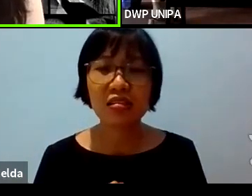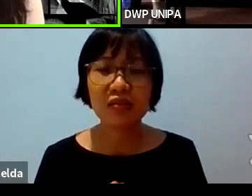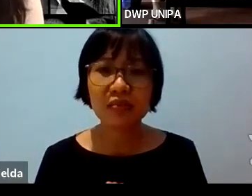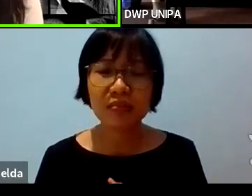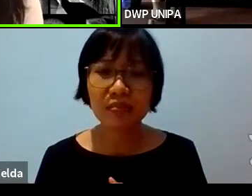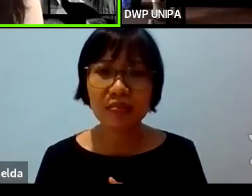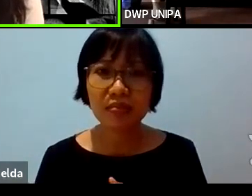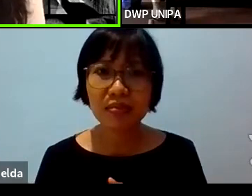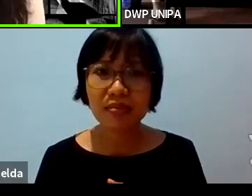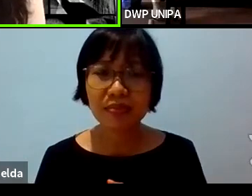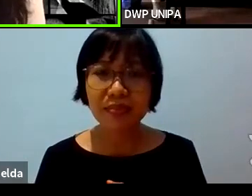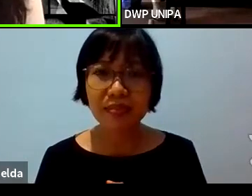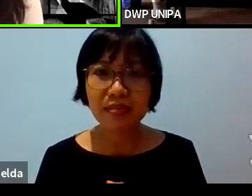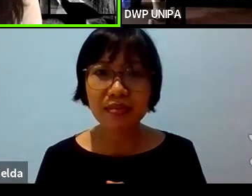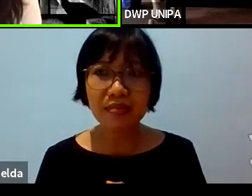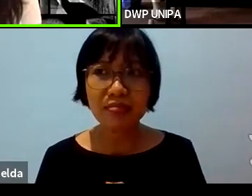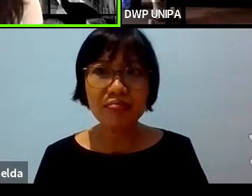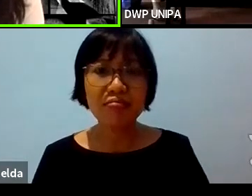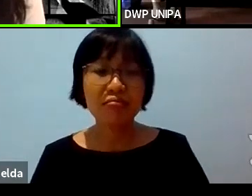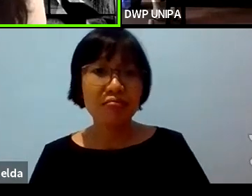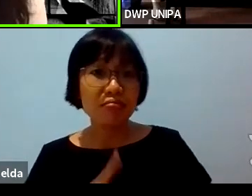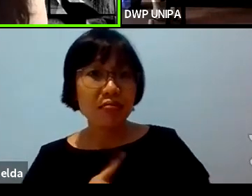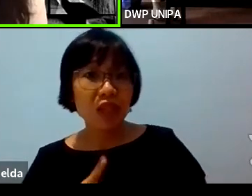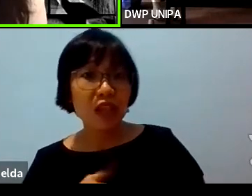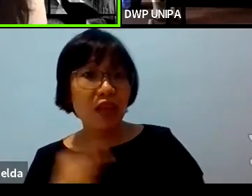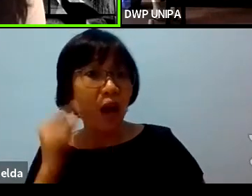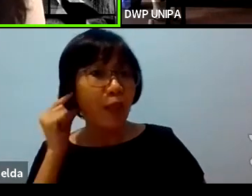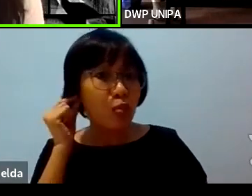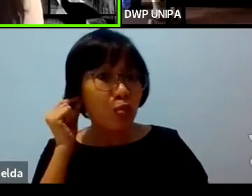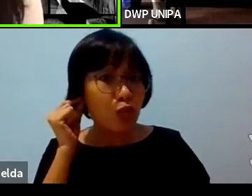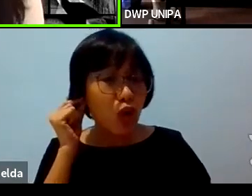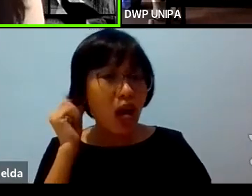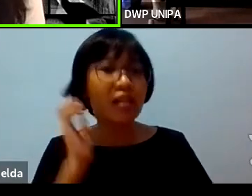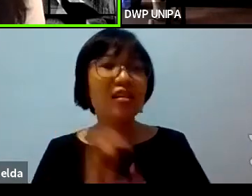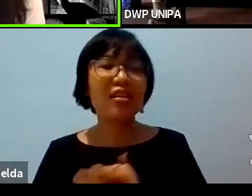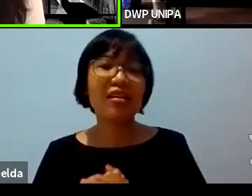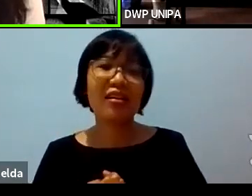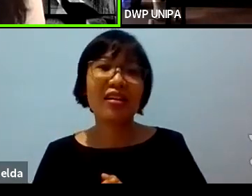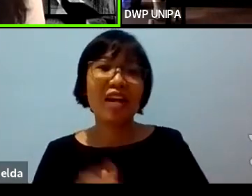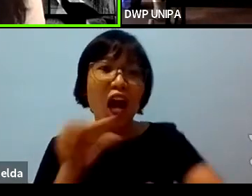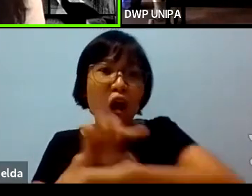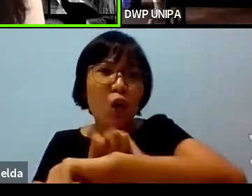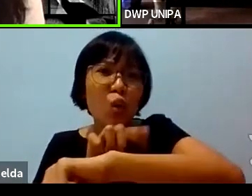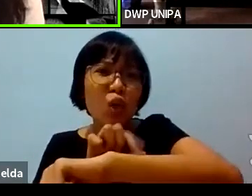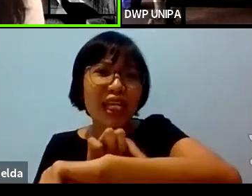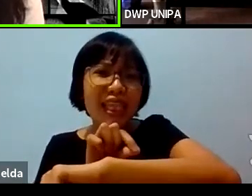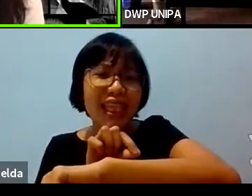kalau kita perempuan terus kulit berwarna itu udah